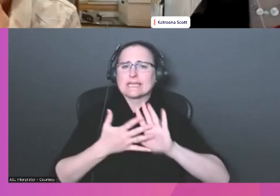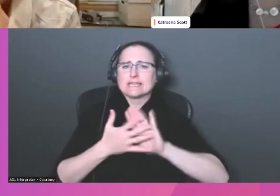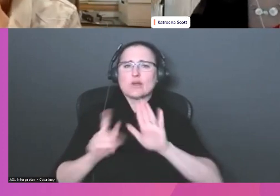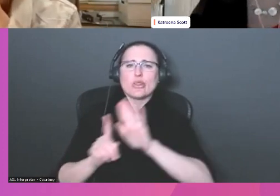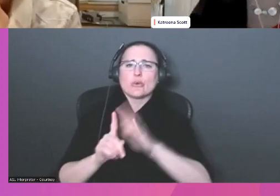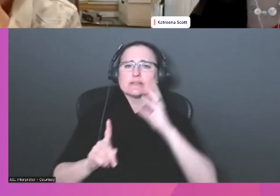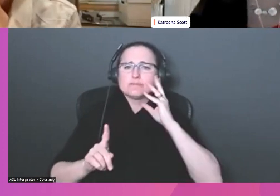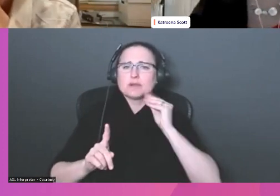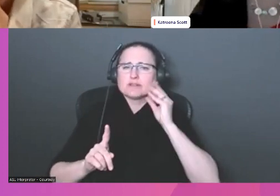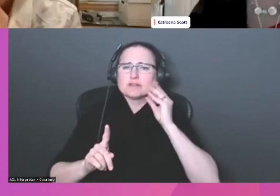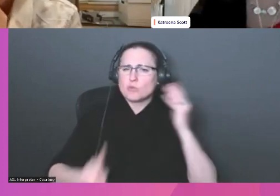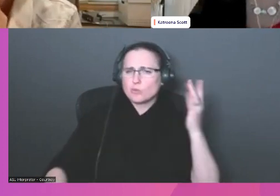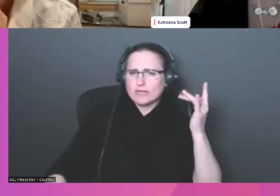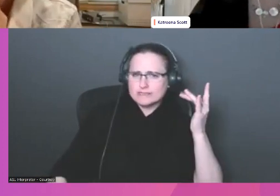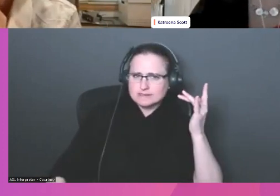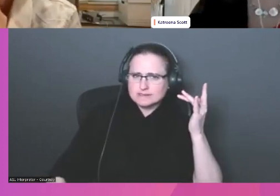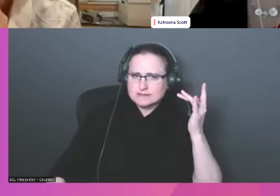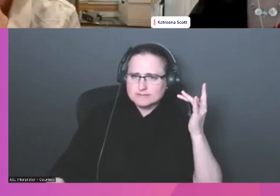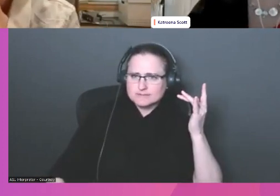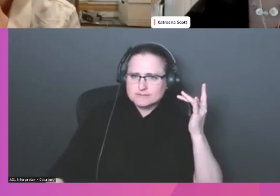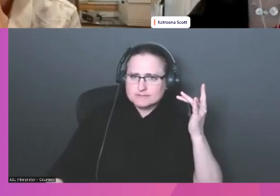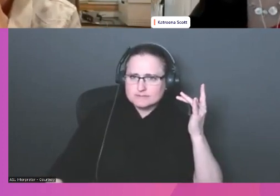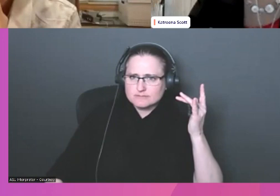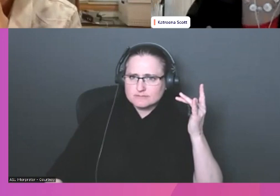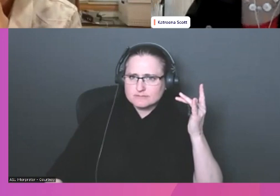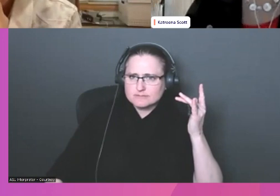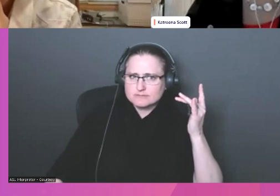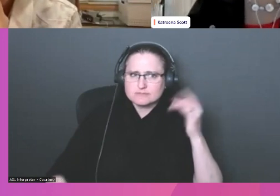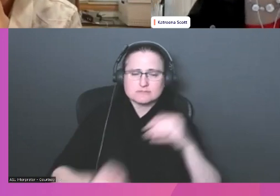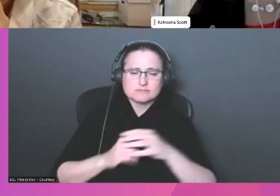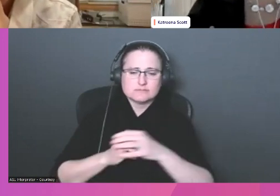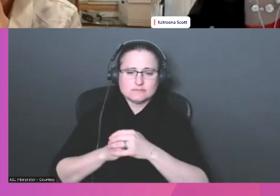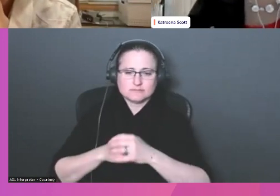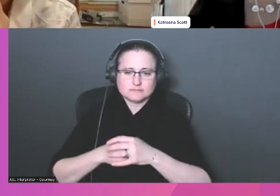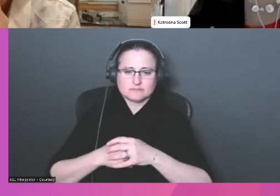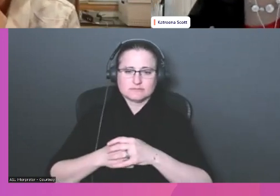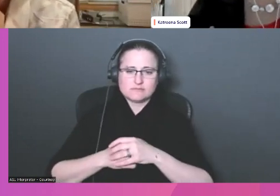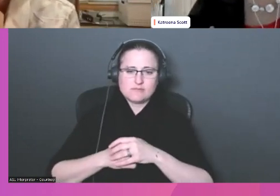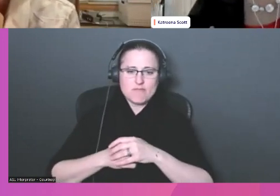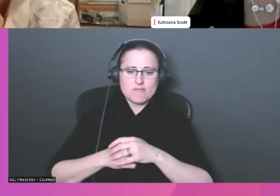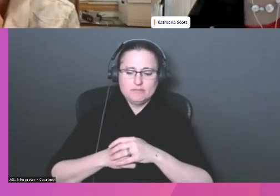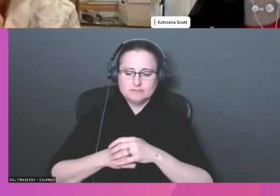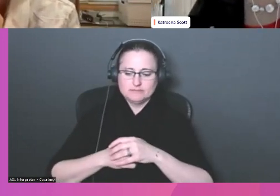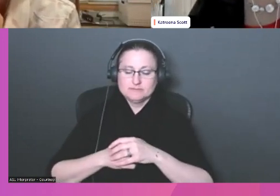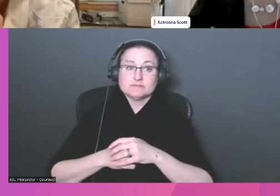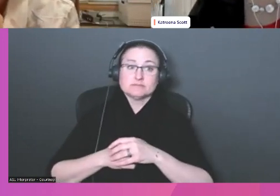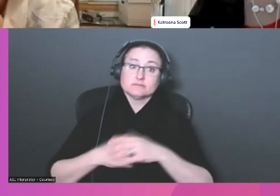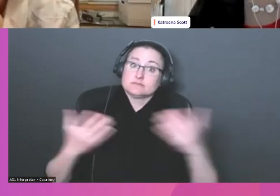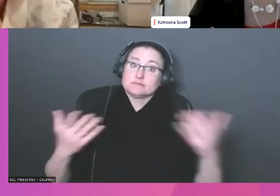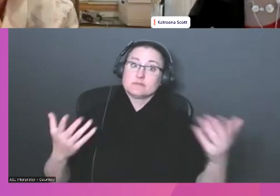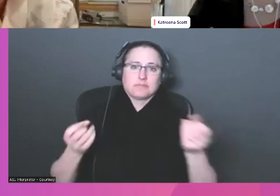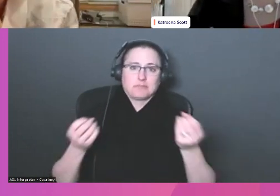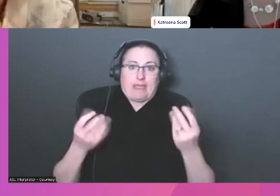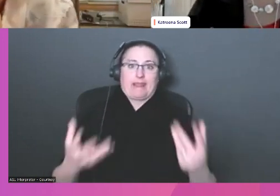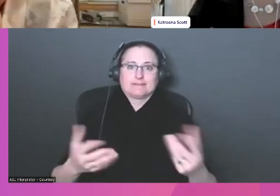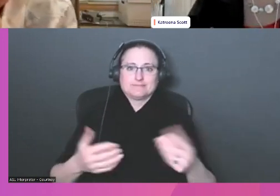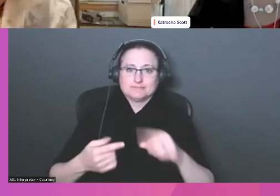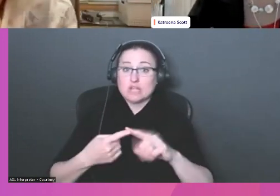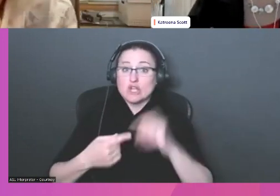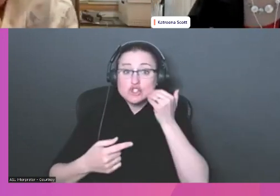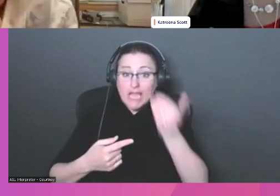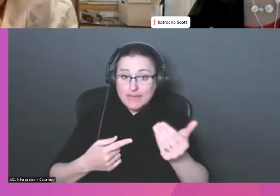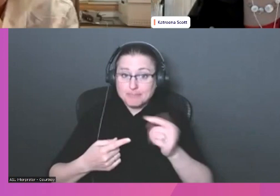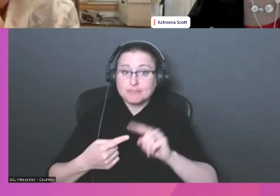parfois, les femmes, nous avons cette expérience de femmes qui restent vagues. Pourquoi pensez-vous que